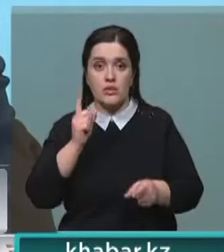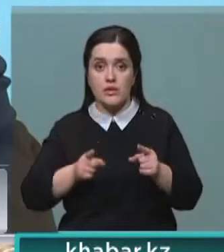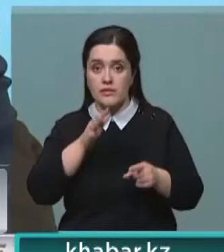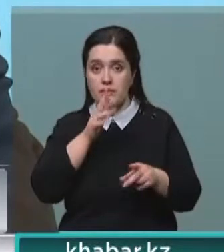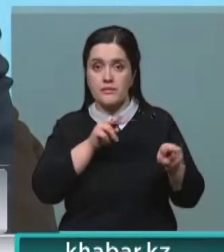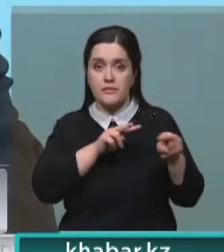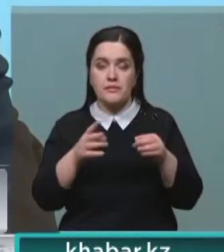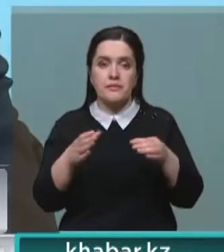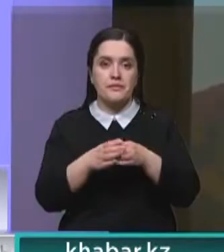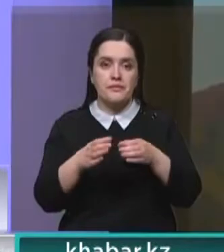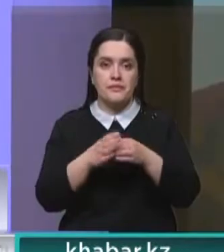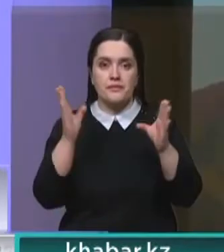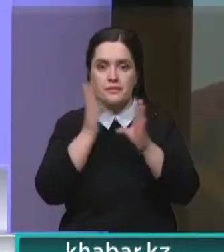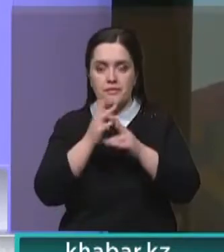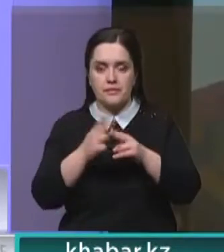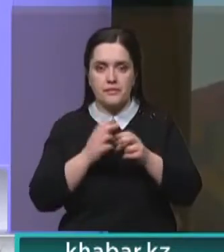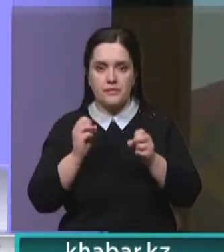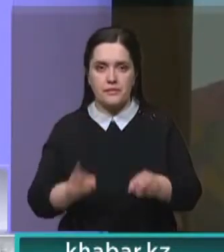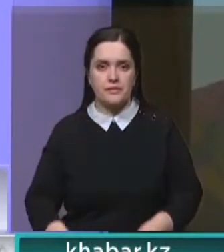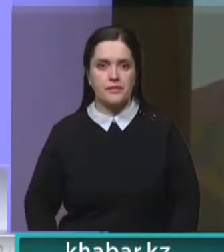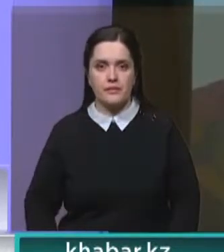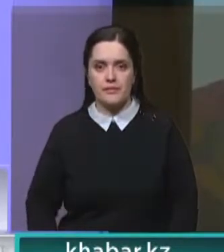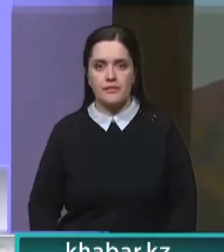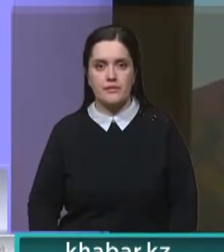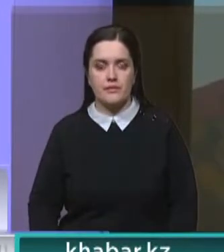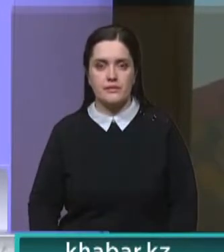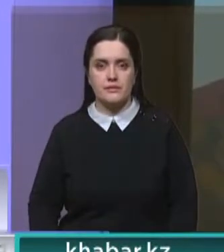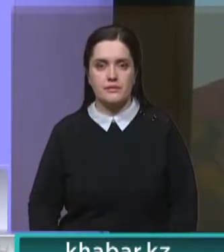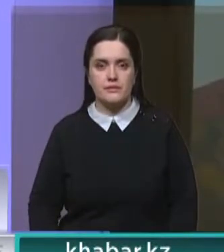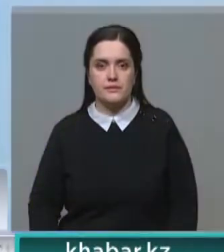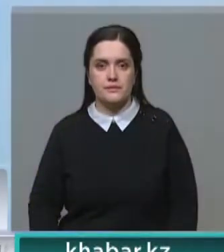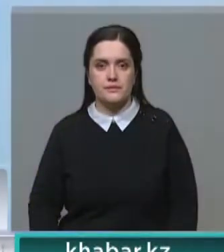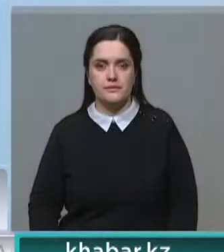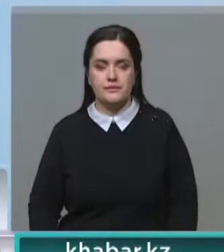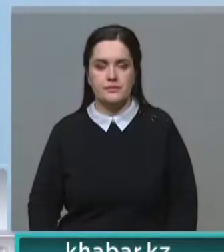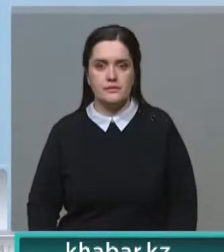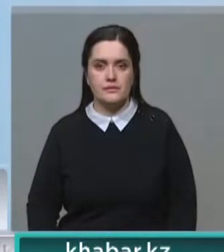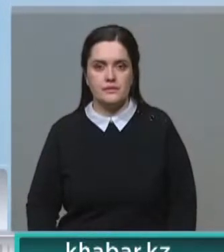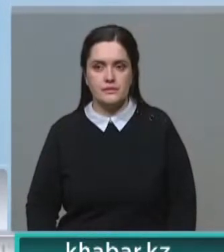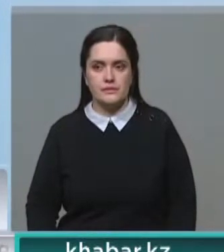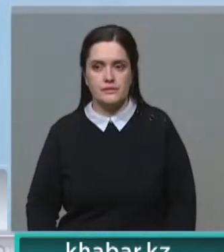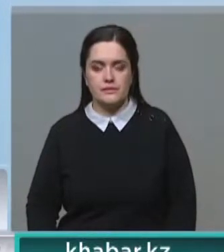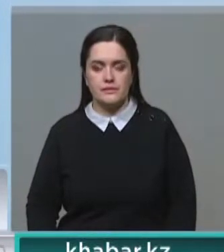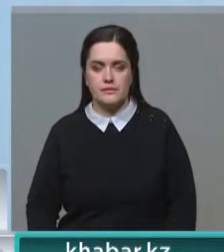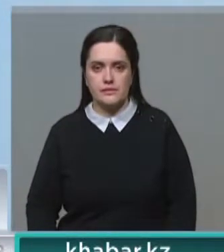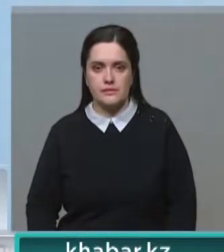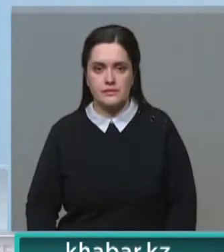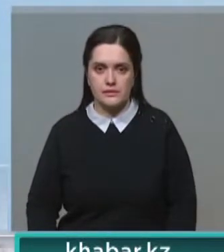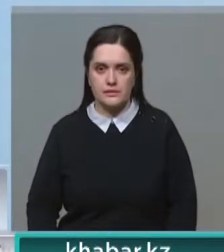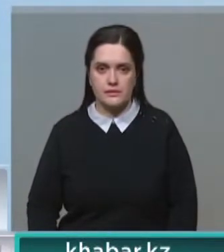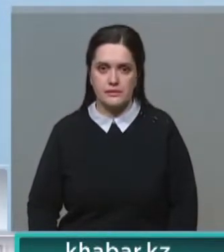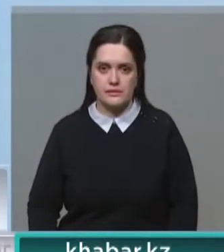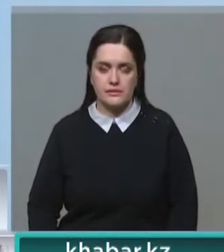времени контролировать степень экологической безопасности это предприятие вы себя сейчас